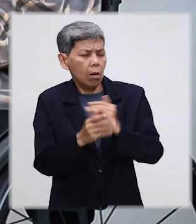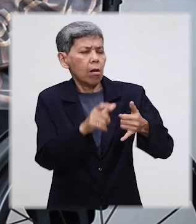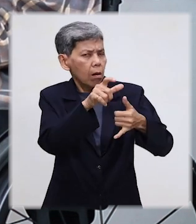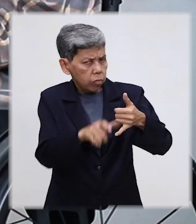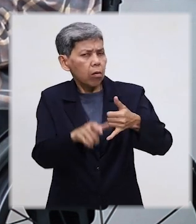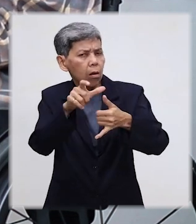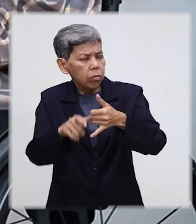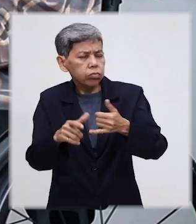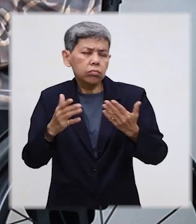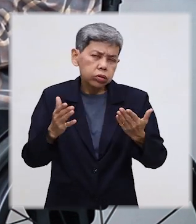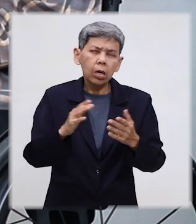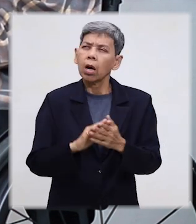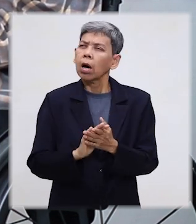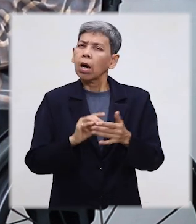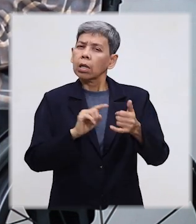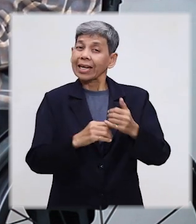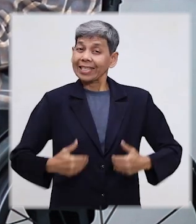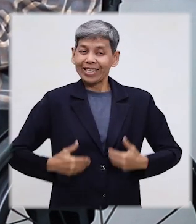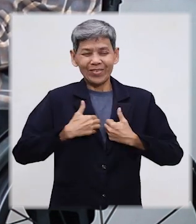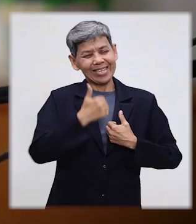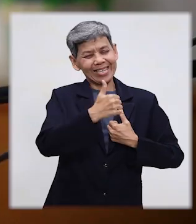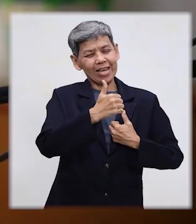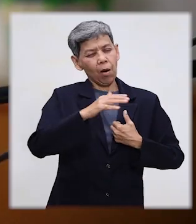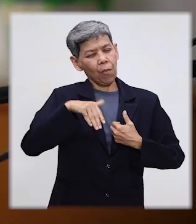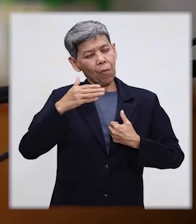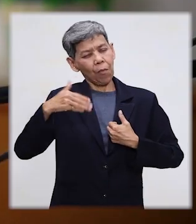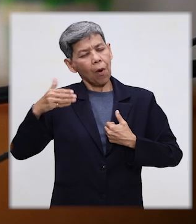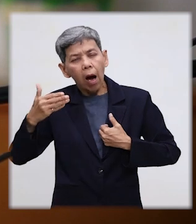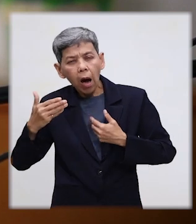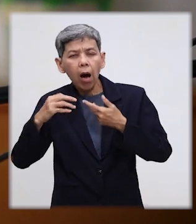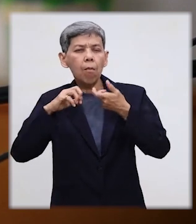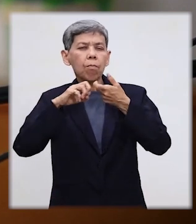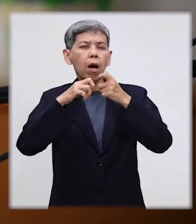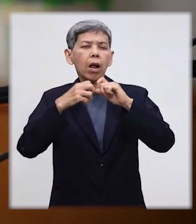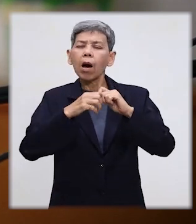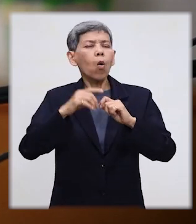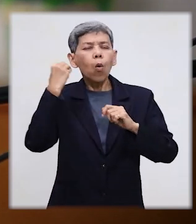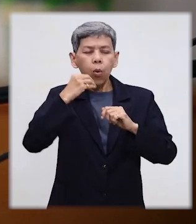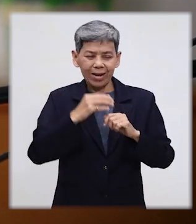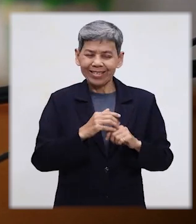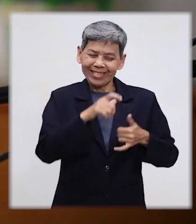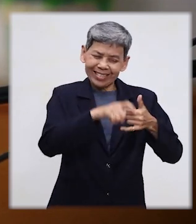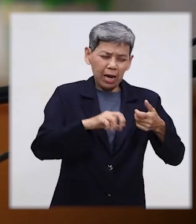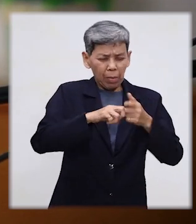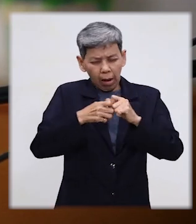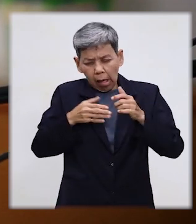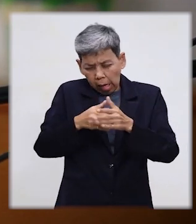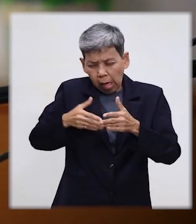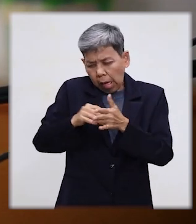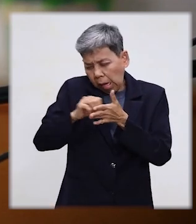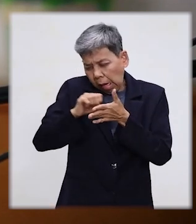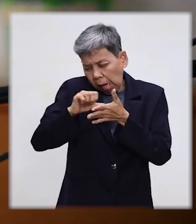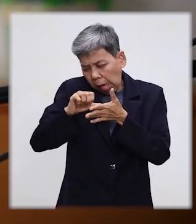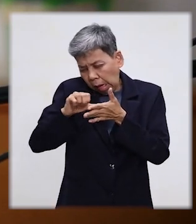ครไม่ว่าจะเริ่มต้นแบบมีชีวิตดีแล้วจบแล้วมันก็จะเจอปัญหาถูกไหมฮะหนังทุกเรื่องตัวละครก็เจอปัญหาอุปสรรคแก้ปัญห